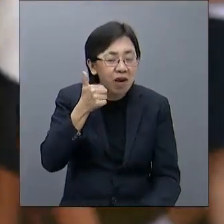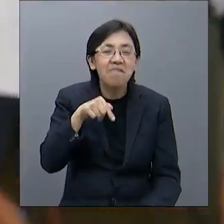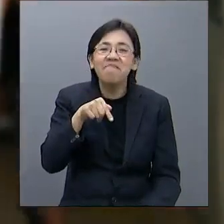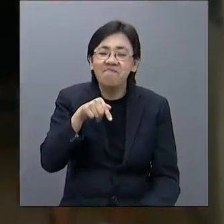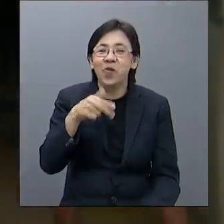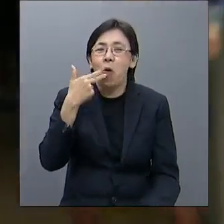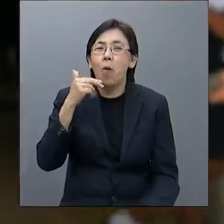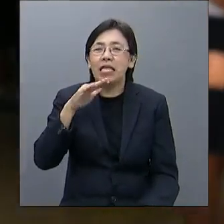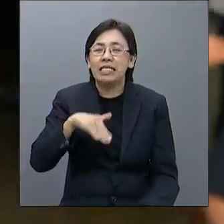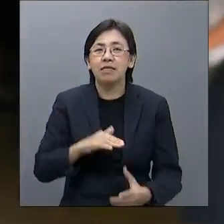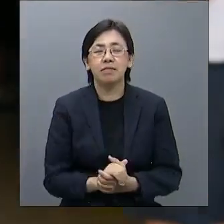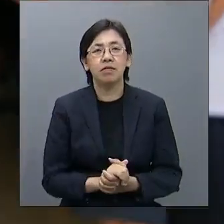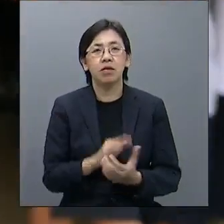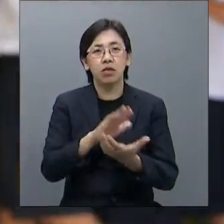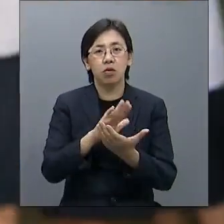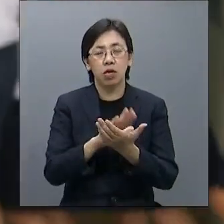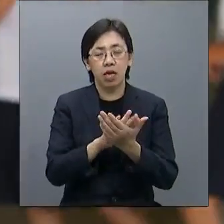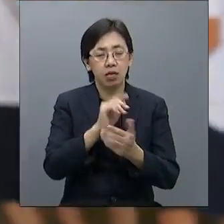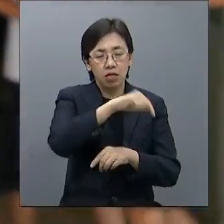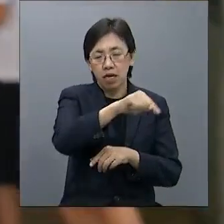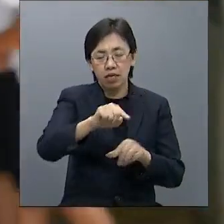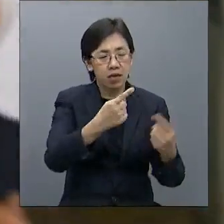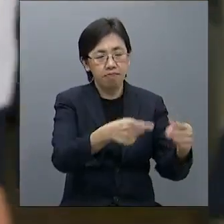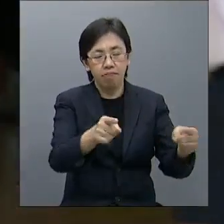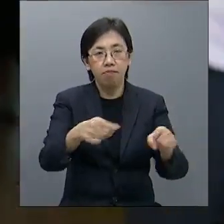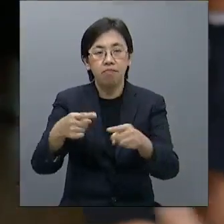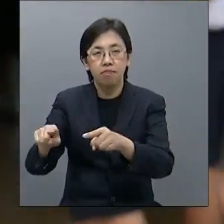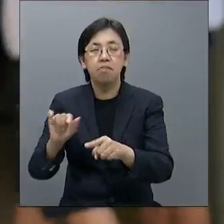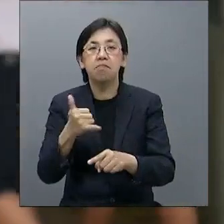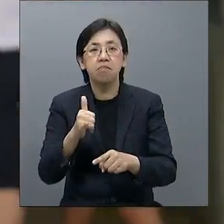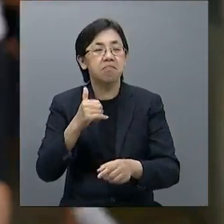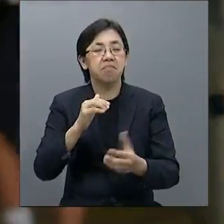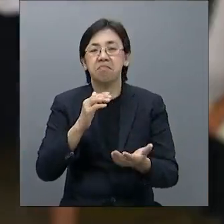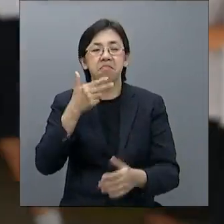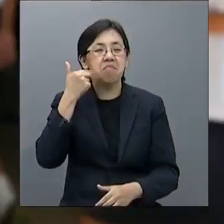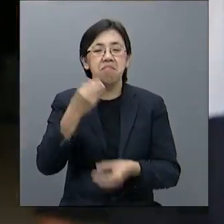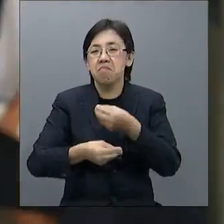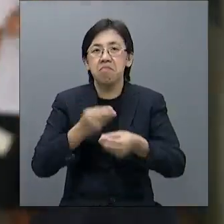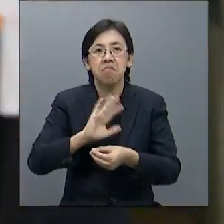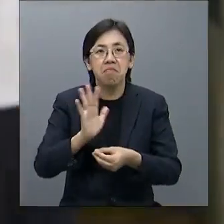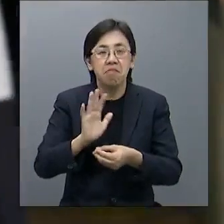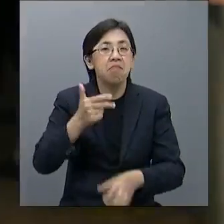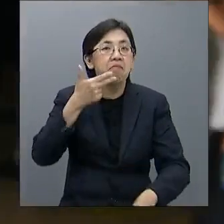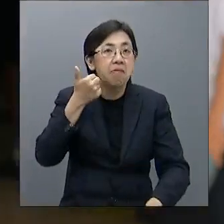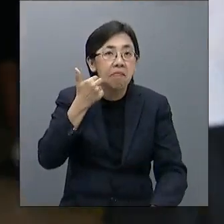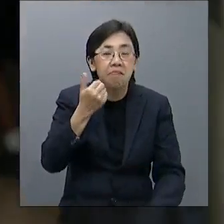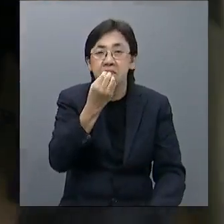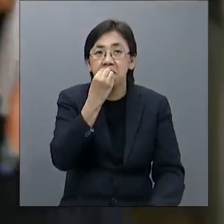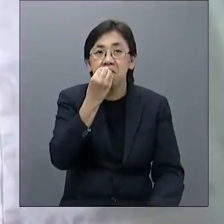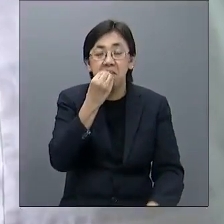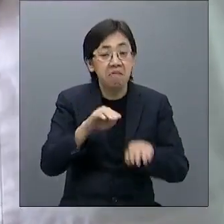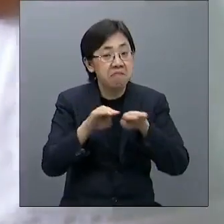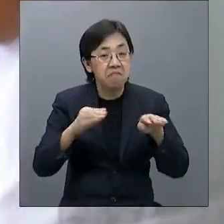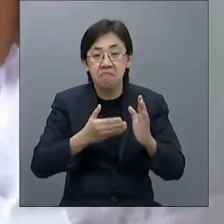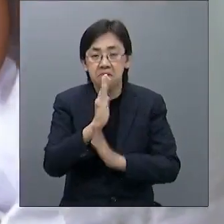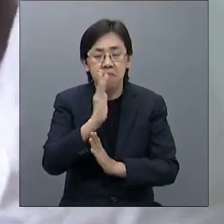โรงเรียนแต่ละที่จะทำไม่เหมือนกันค่ะบางโรงเรียนก็จะไม่ขายเลยสำหรับขนมหรืออาหารที่ไม่ผ่านเกณฑ์ของเร